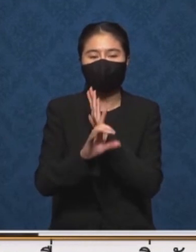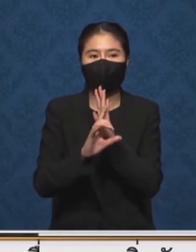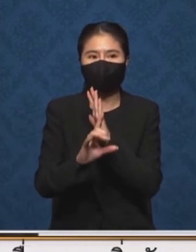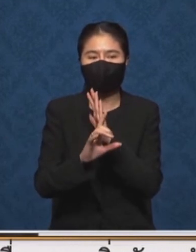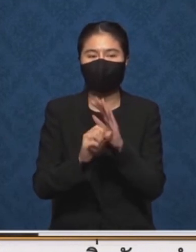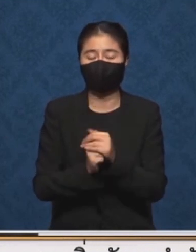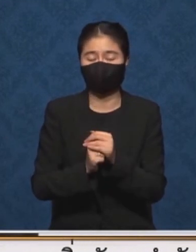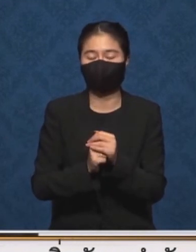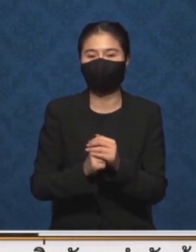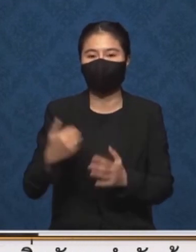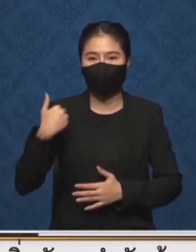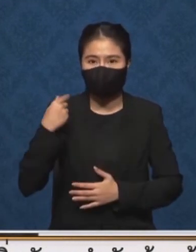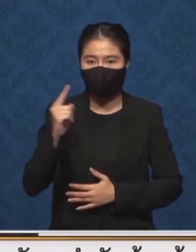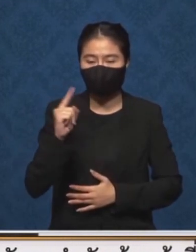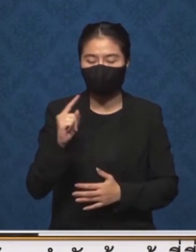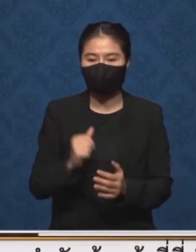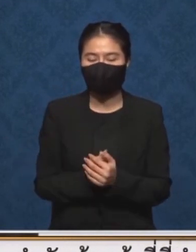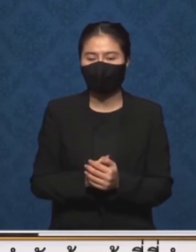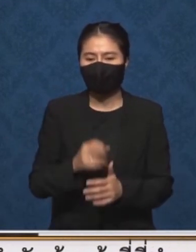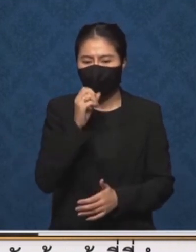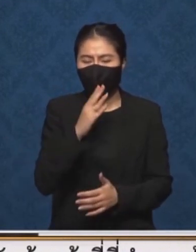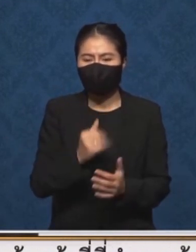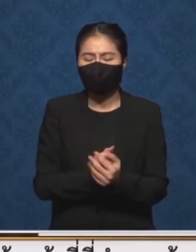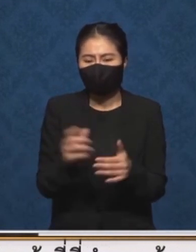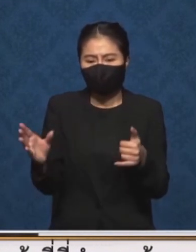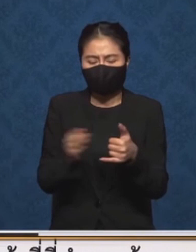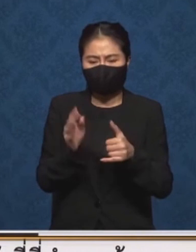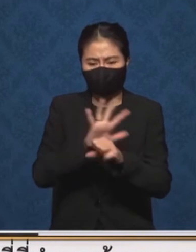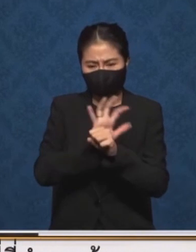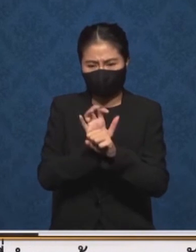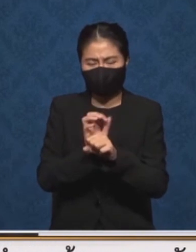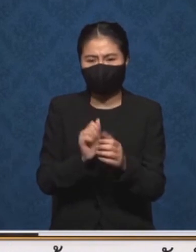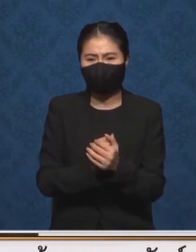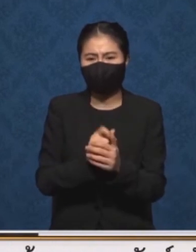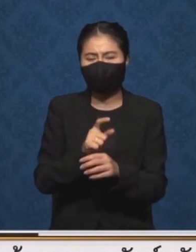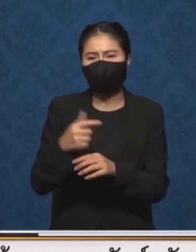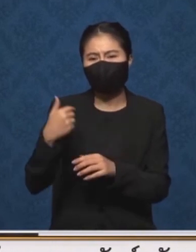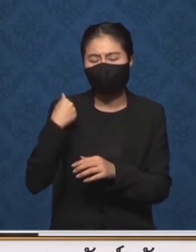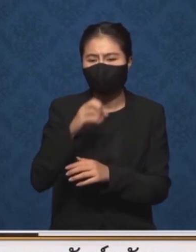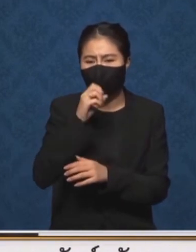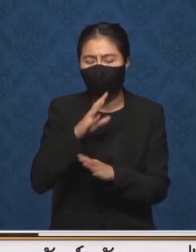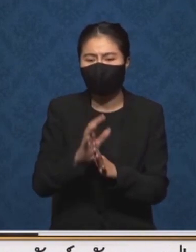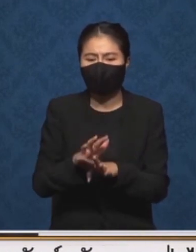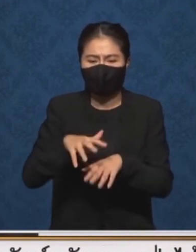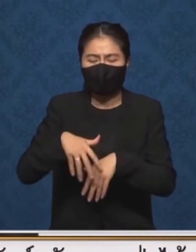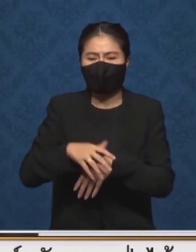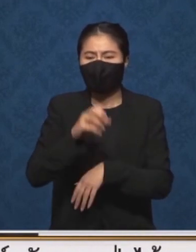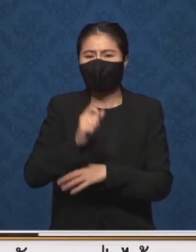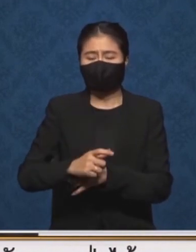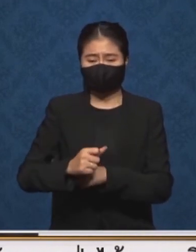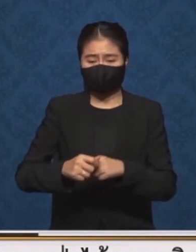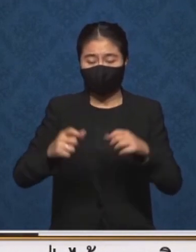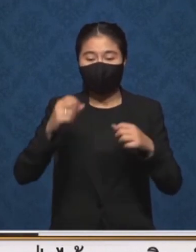ปากป้ายกางเมืองบอกไม่ไหวแล้วประยุษออกไปตำรวจก็ไปถาม